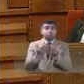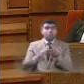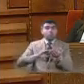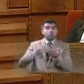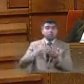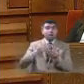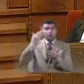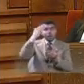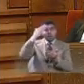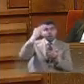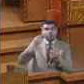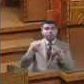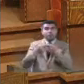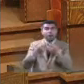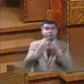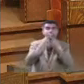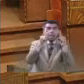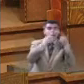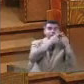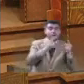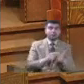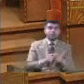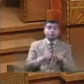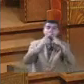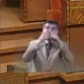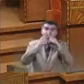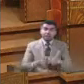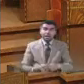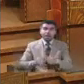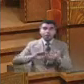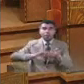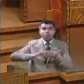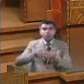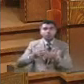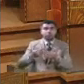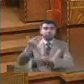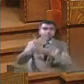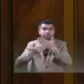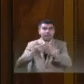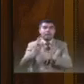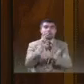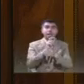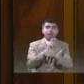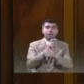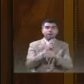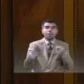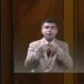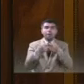واعون أن تمويل العجز الميزانية عن طريق الاقتراض ليس